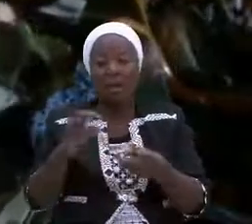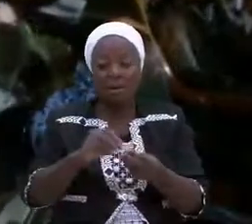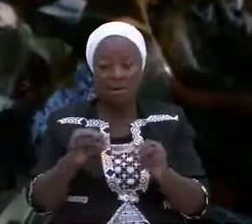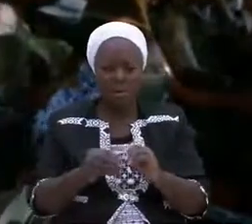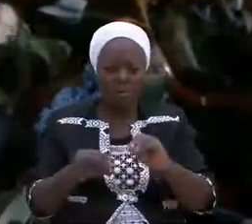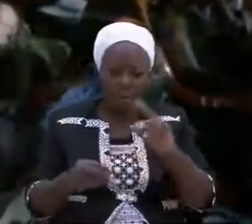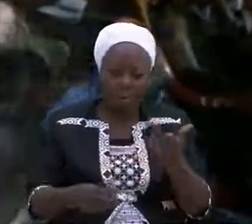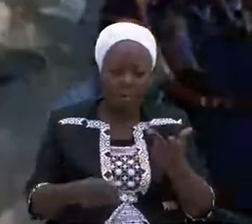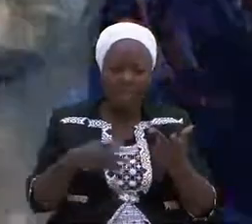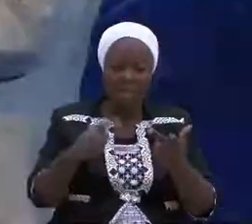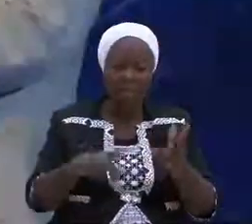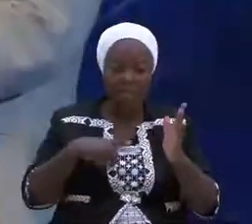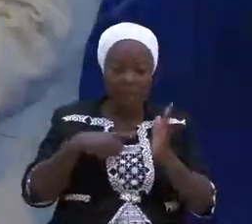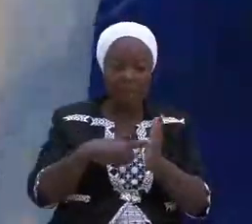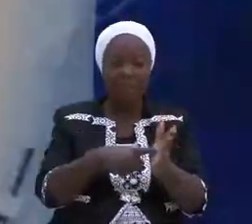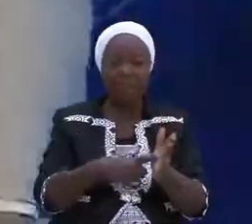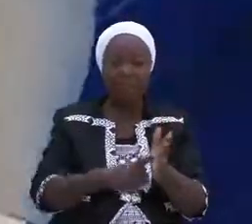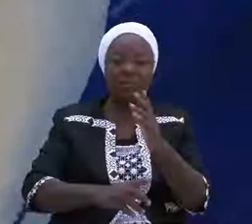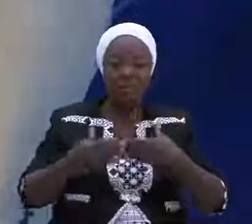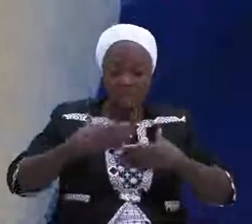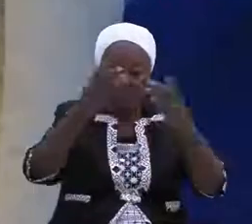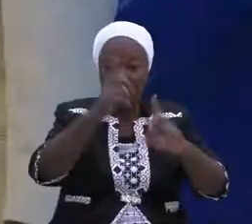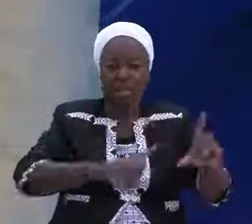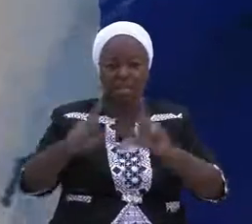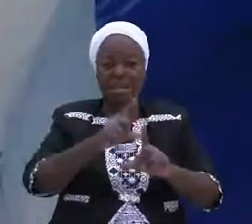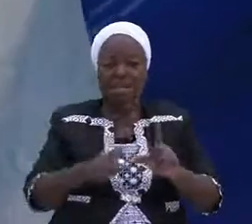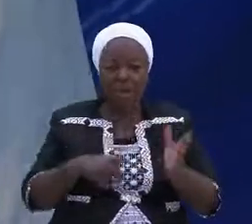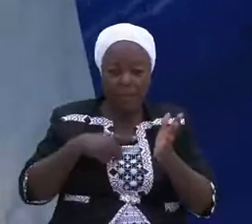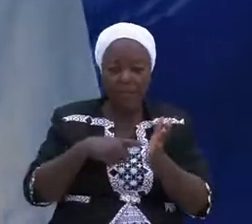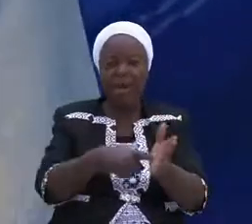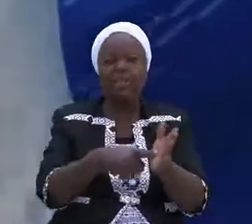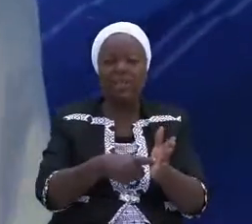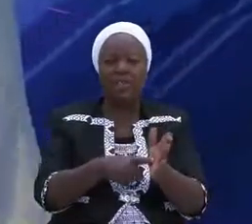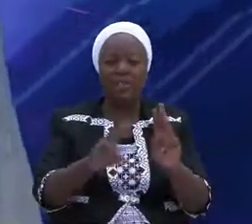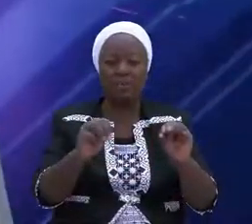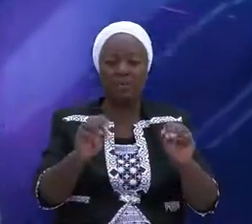Troisièmement, alors, la manifestation. Quelqu'un crie « manifestation ».